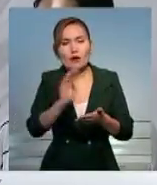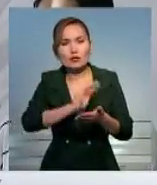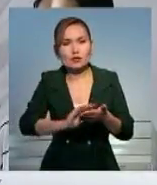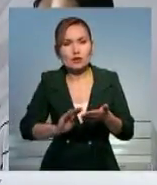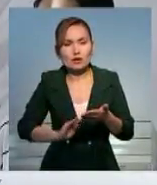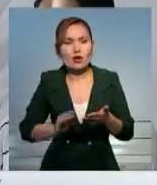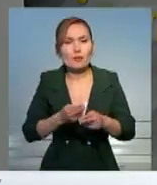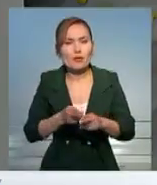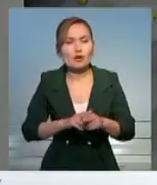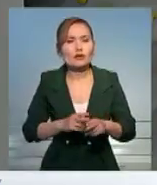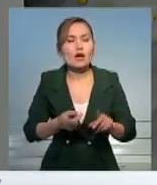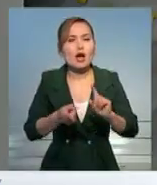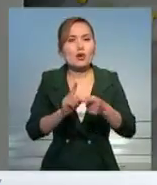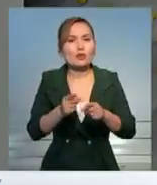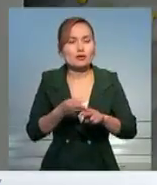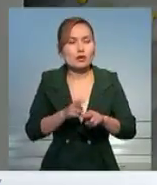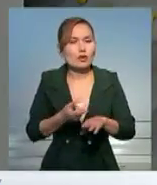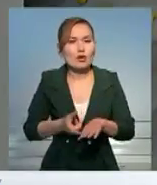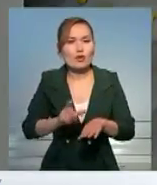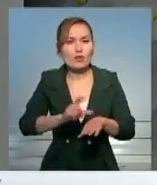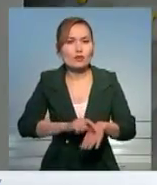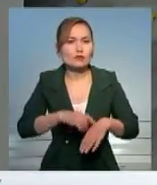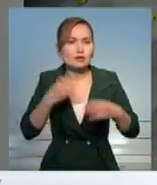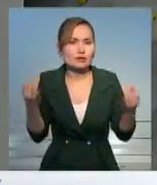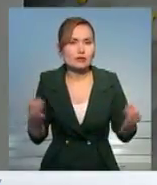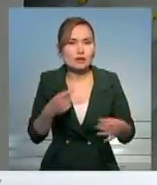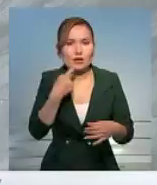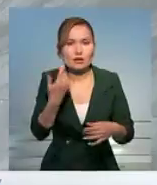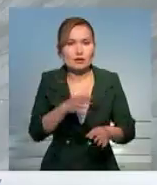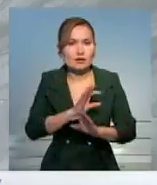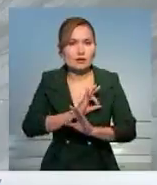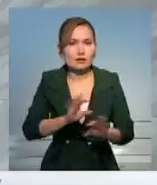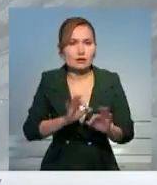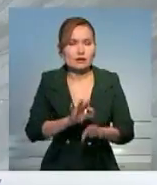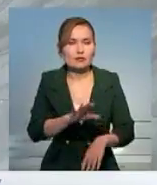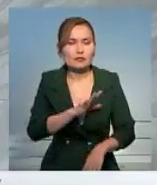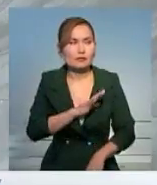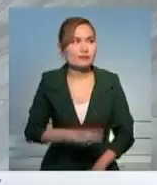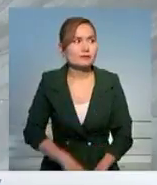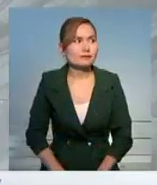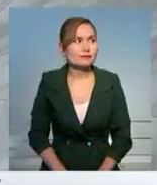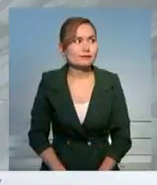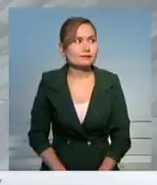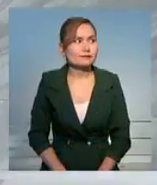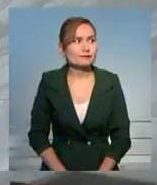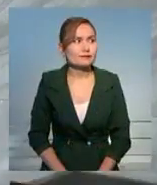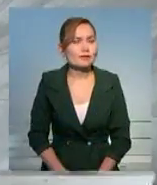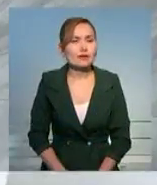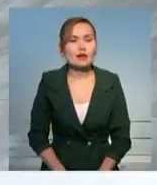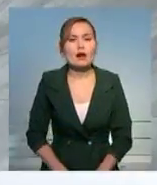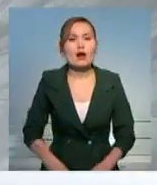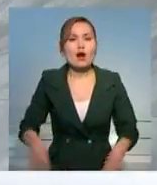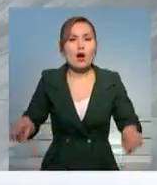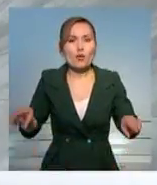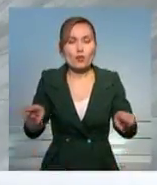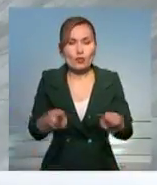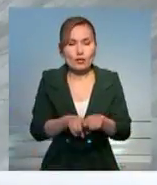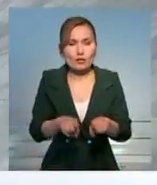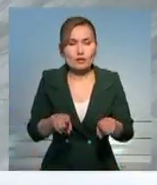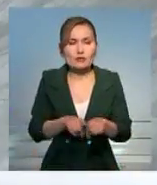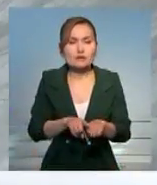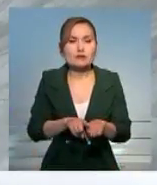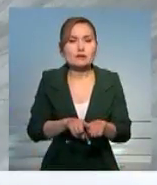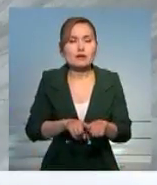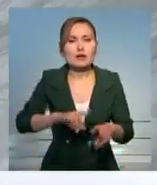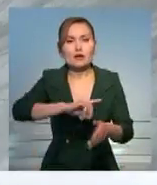мен шығармашылығына тоқталып, мазмұнды баяндама жасады. Менше бұдан бұлай да осы сияқты